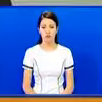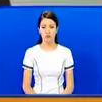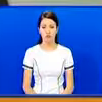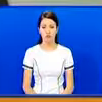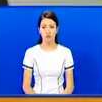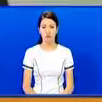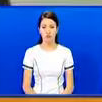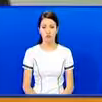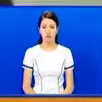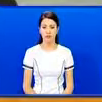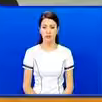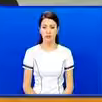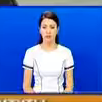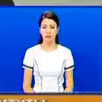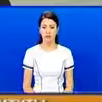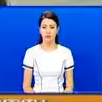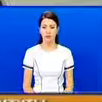Алдыға басар жолымыздың бірі ол